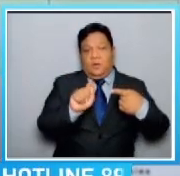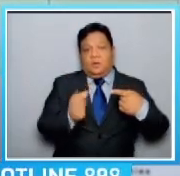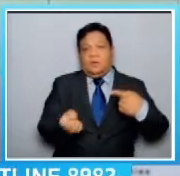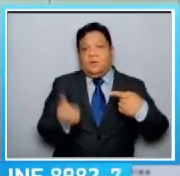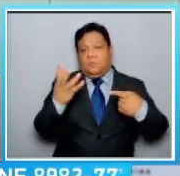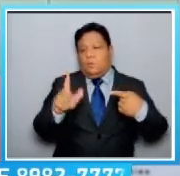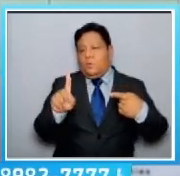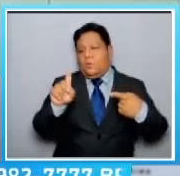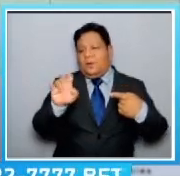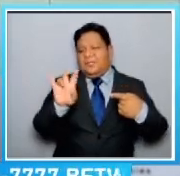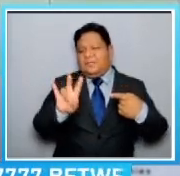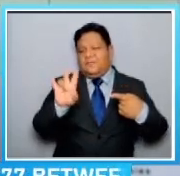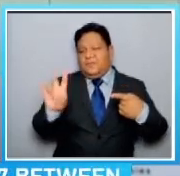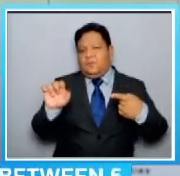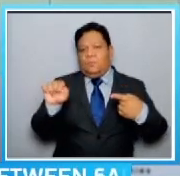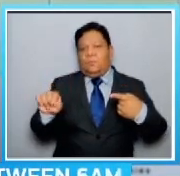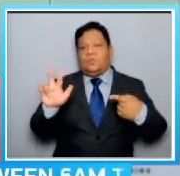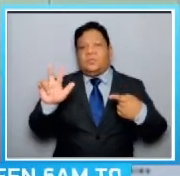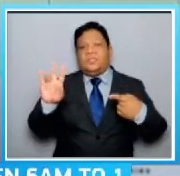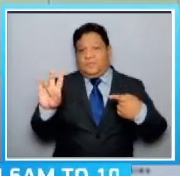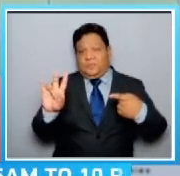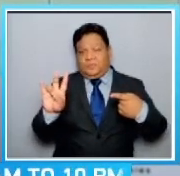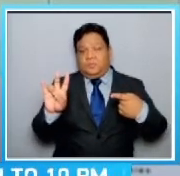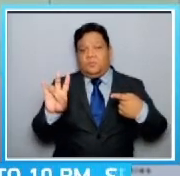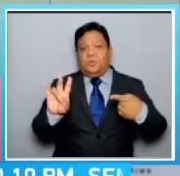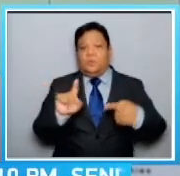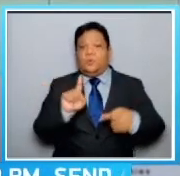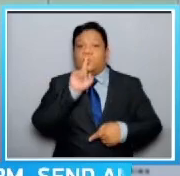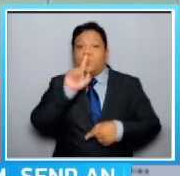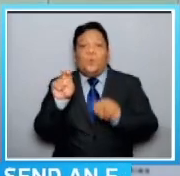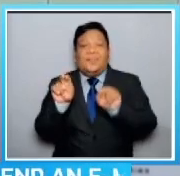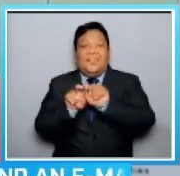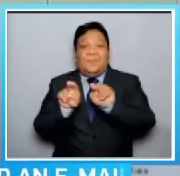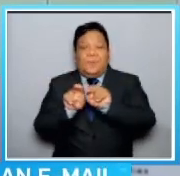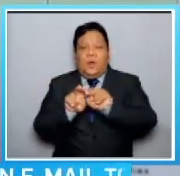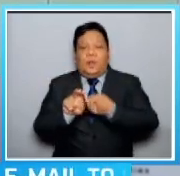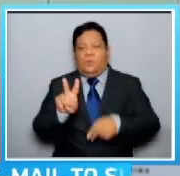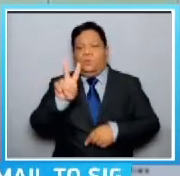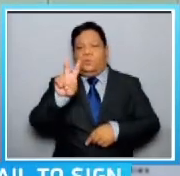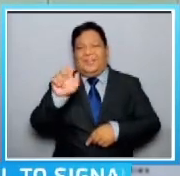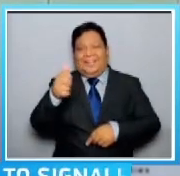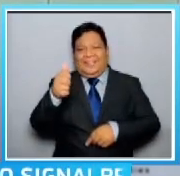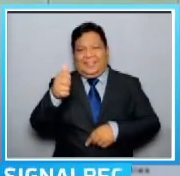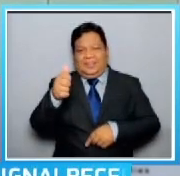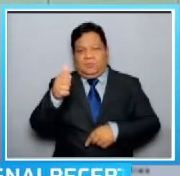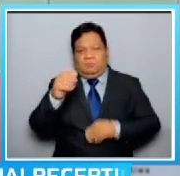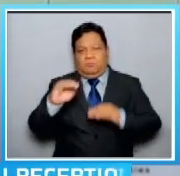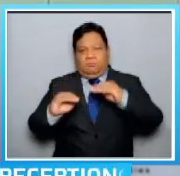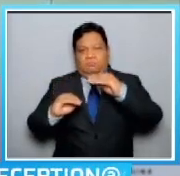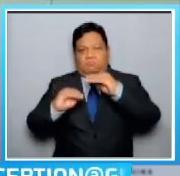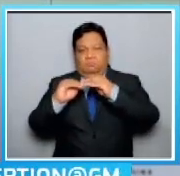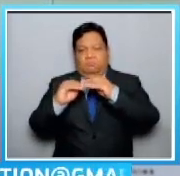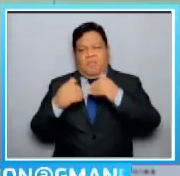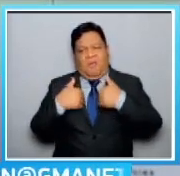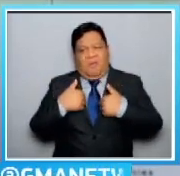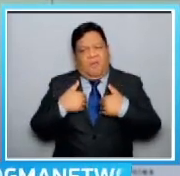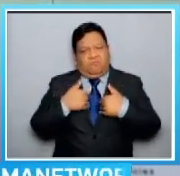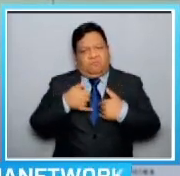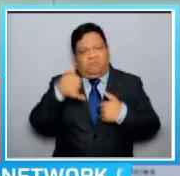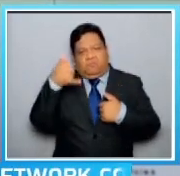177.37. Kung titignan po natin, yung normal high niya is 210. So, meron pa tayong